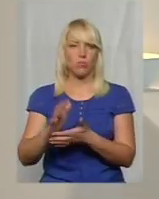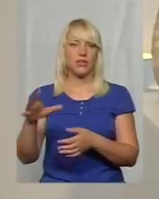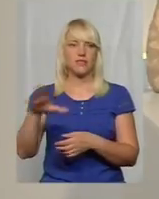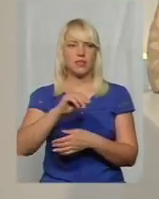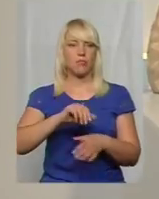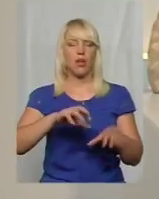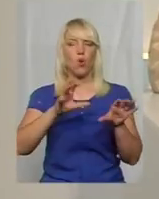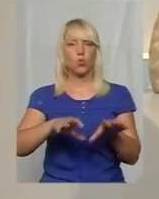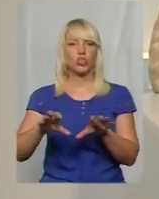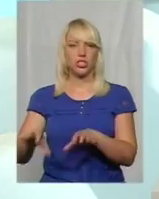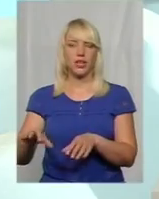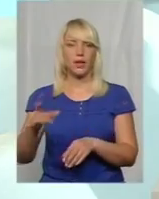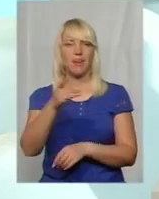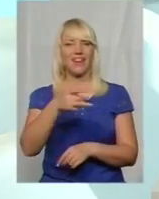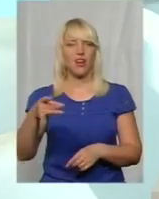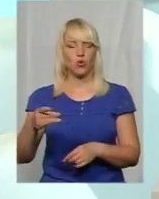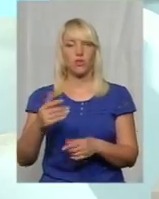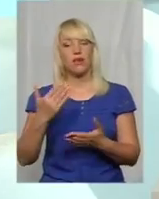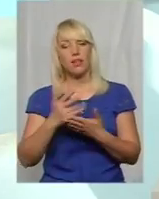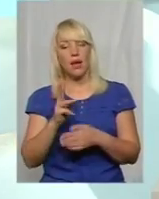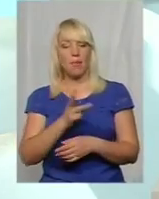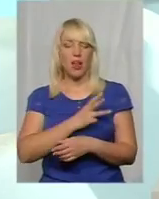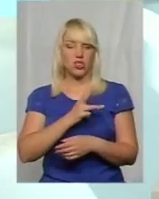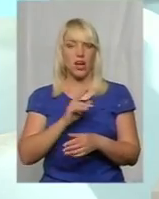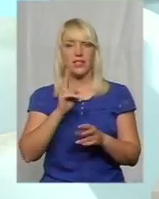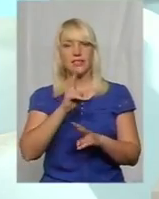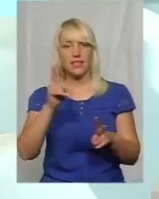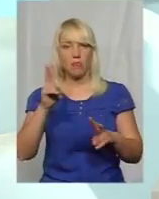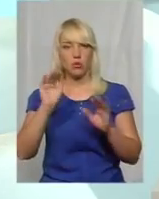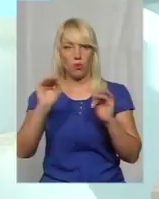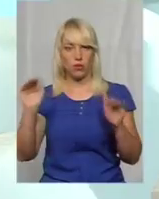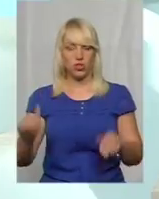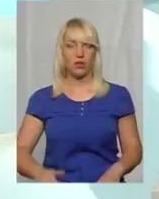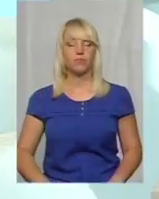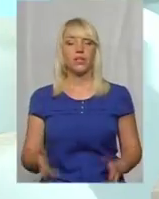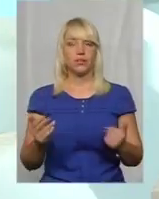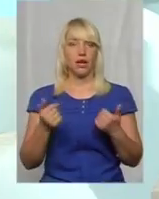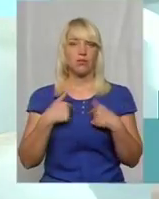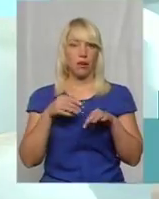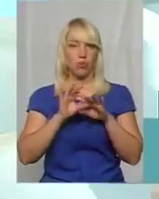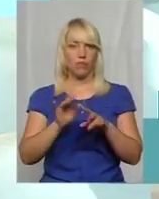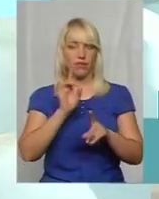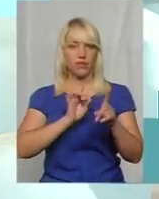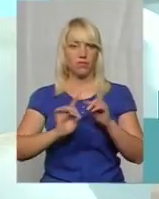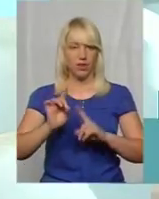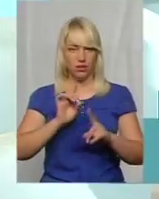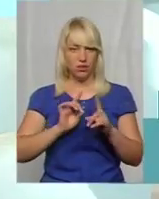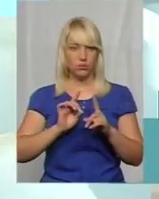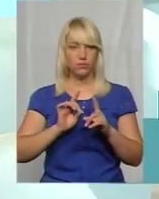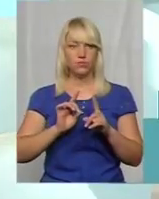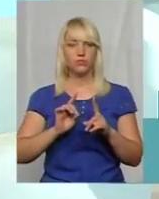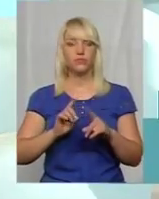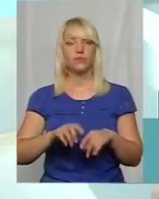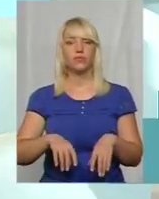кимось попрощатися із них? Дивіться, стосовно очільників районів, звісно, що я провів уже нараду, це була відкрита нарада як